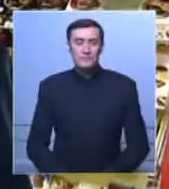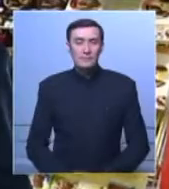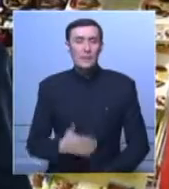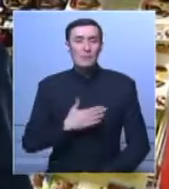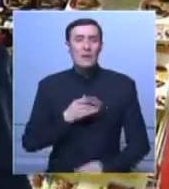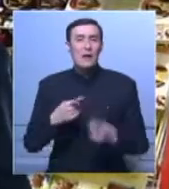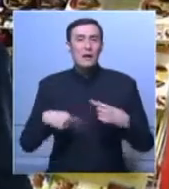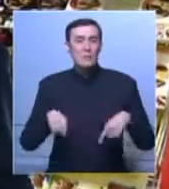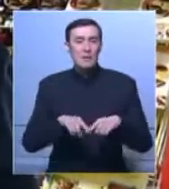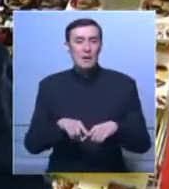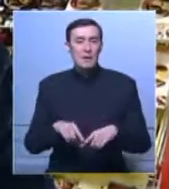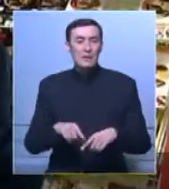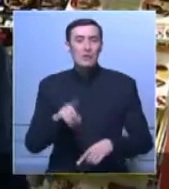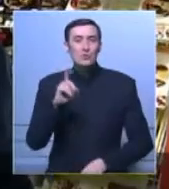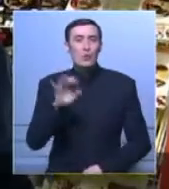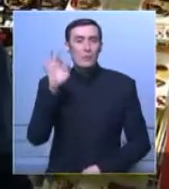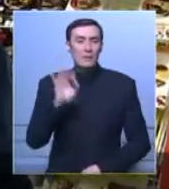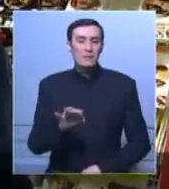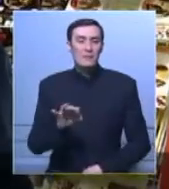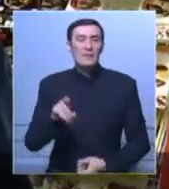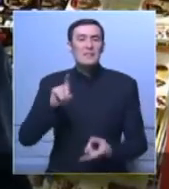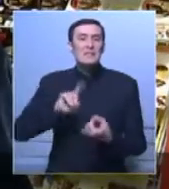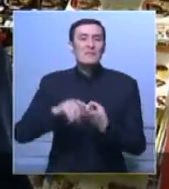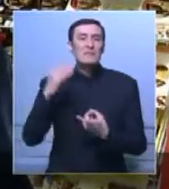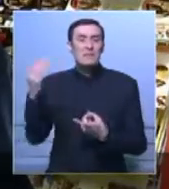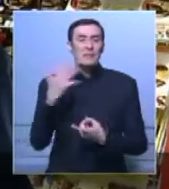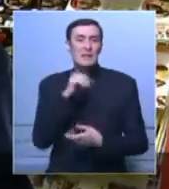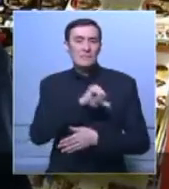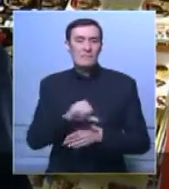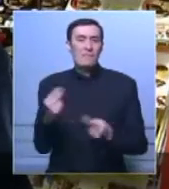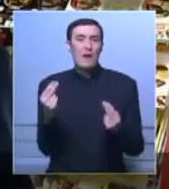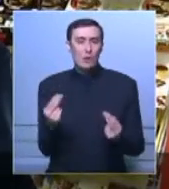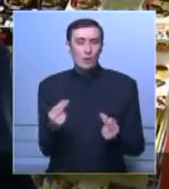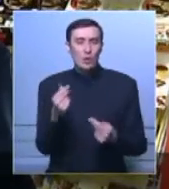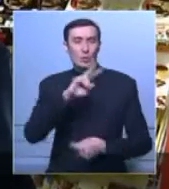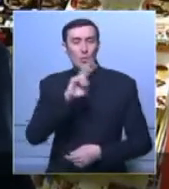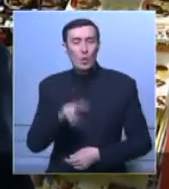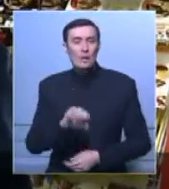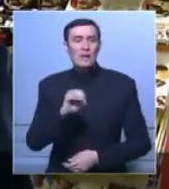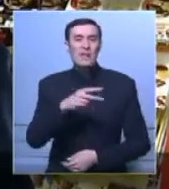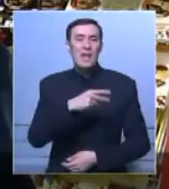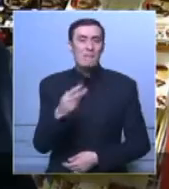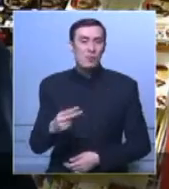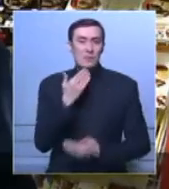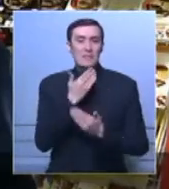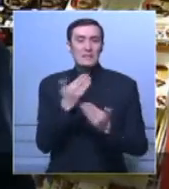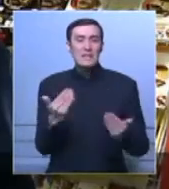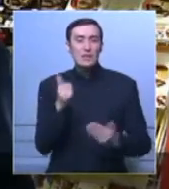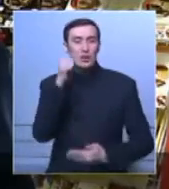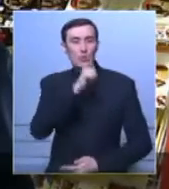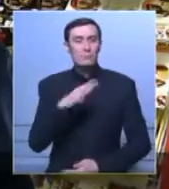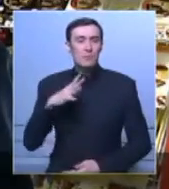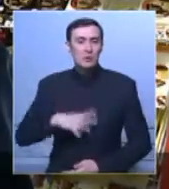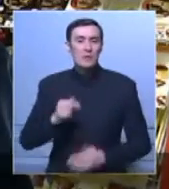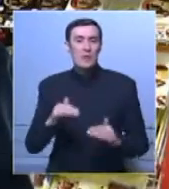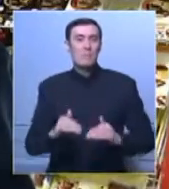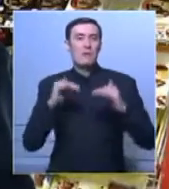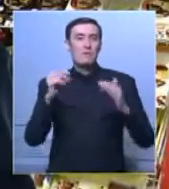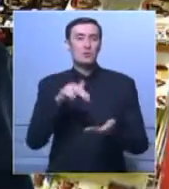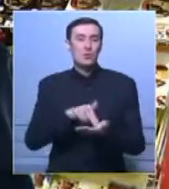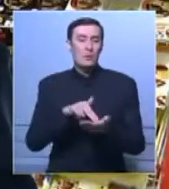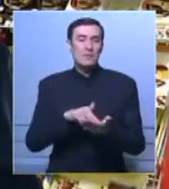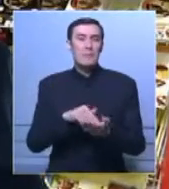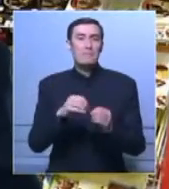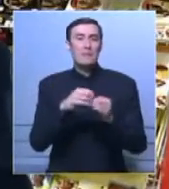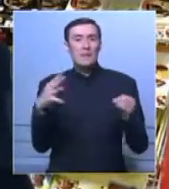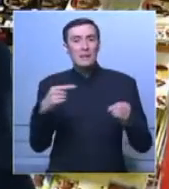Моя компания на все 100% зависит от иностранной валюты, доллара и евро. За последний год пришлось повысить цены на товар